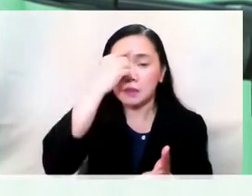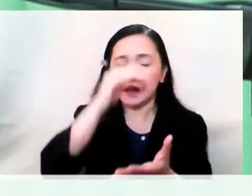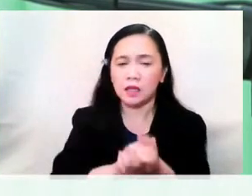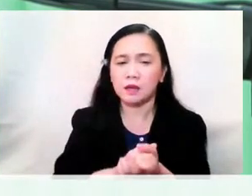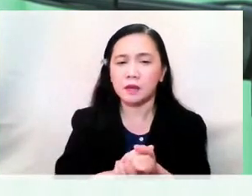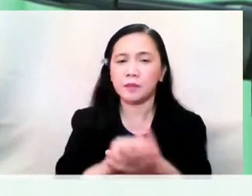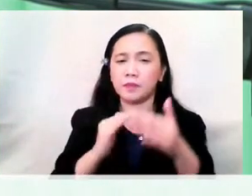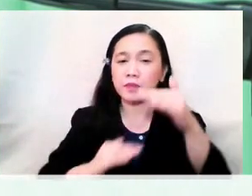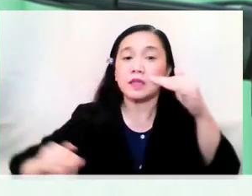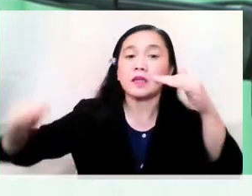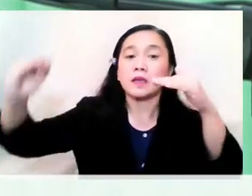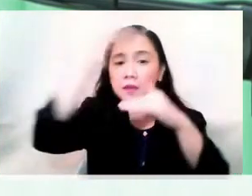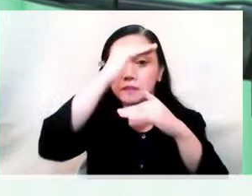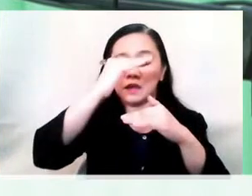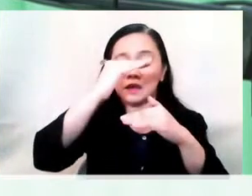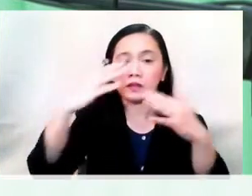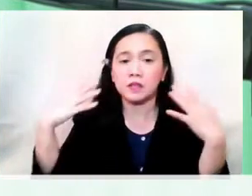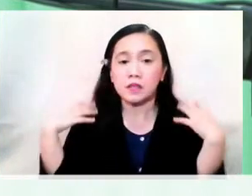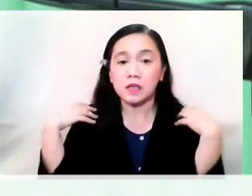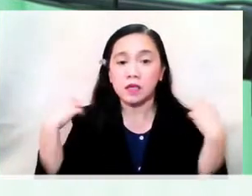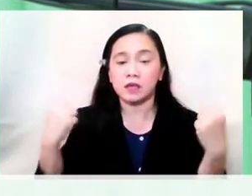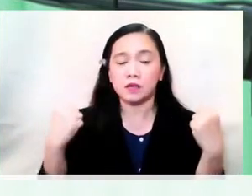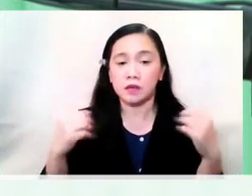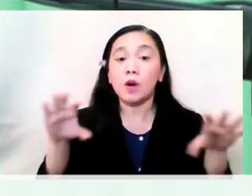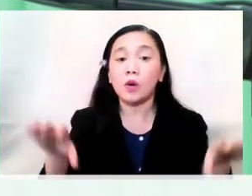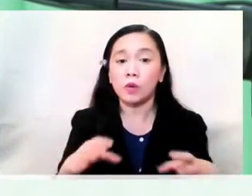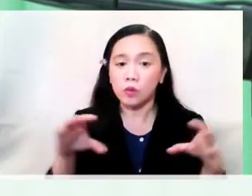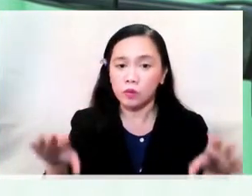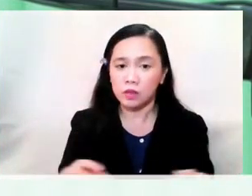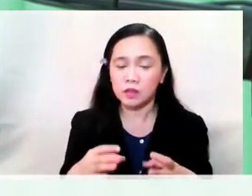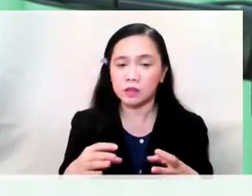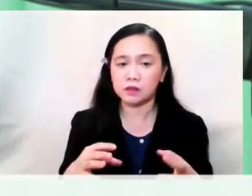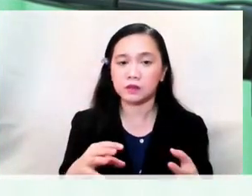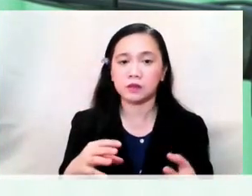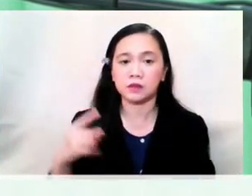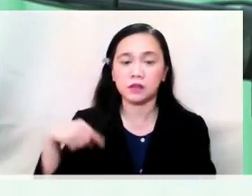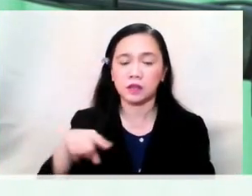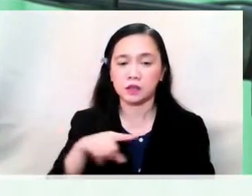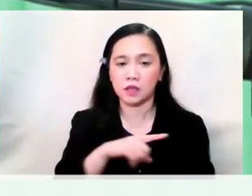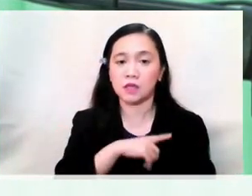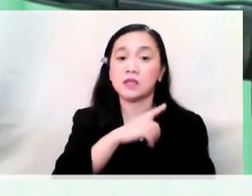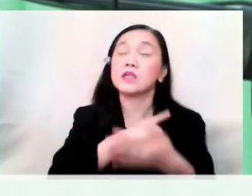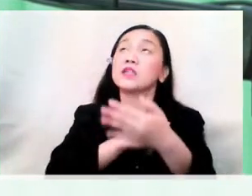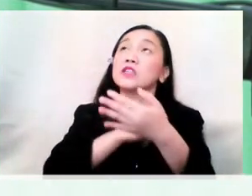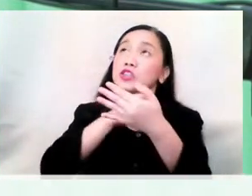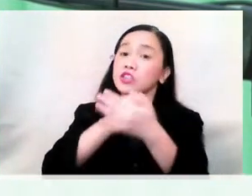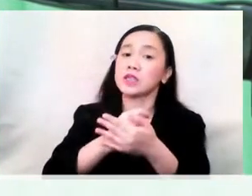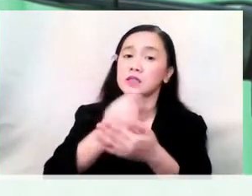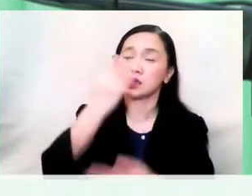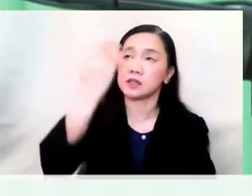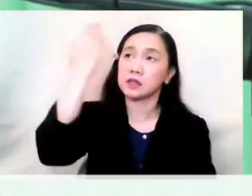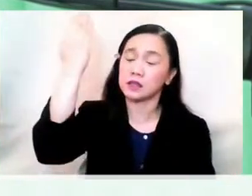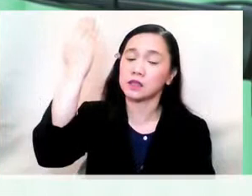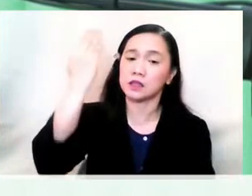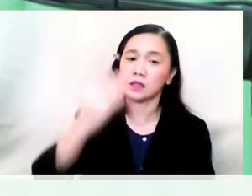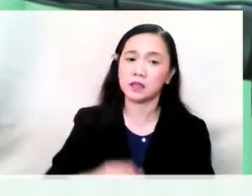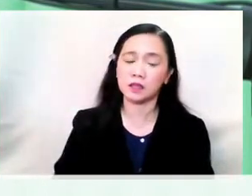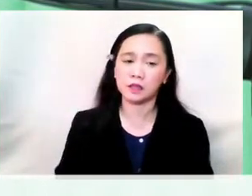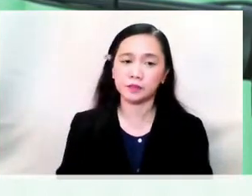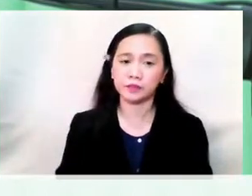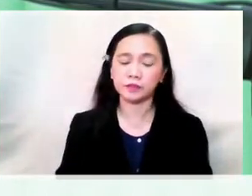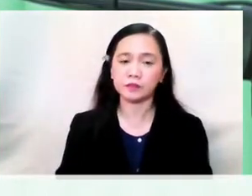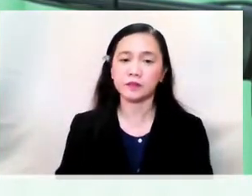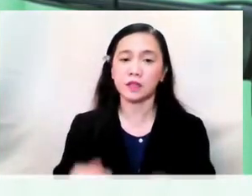at work among us. Let us also put our trust in Him. This higher power